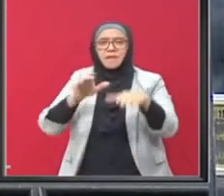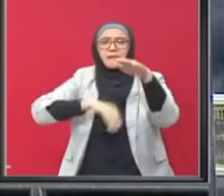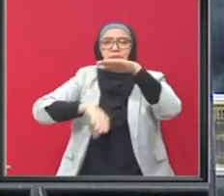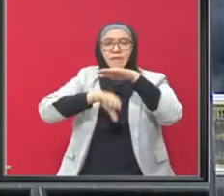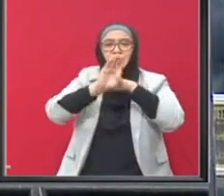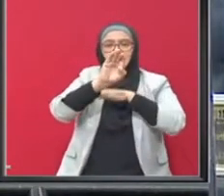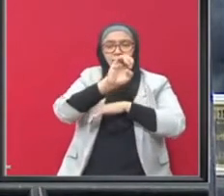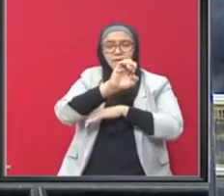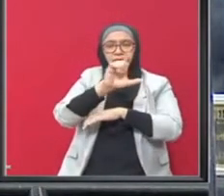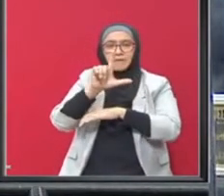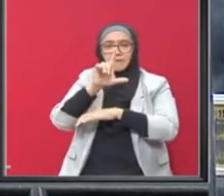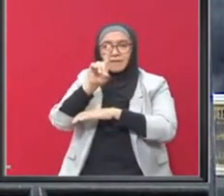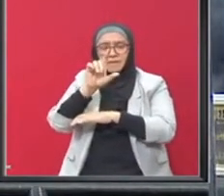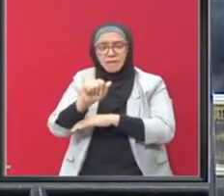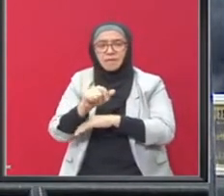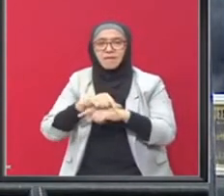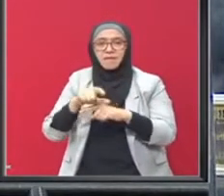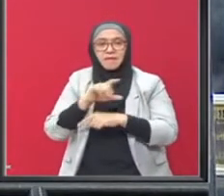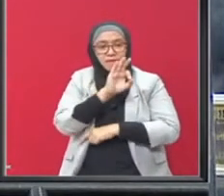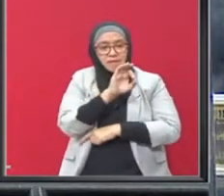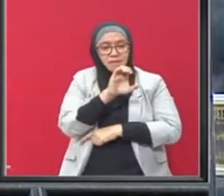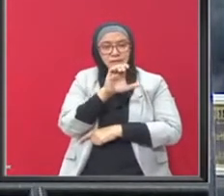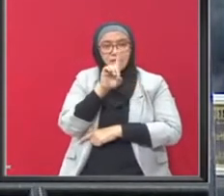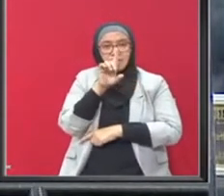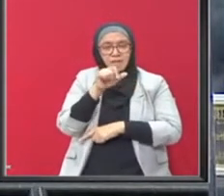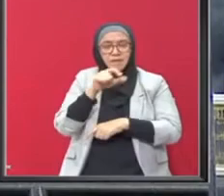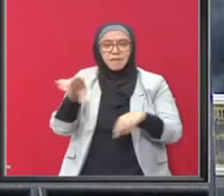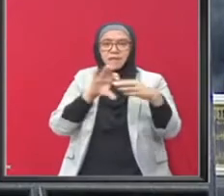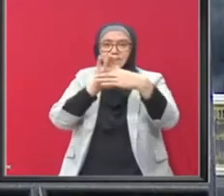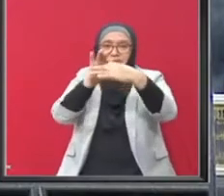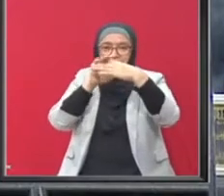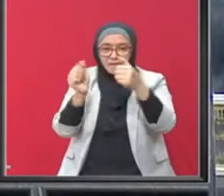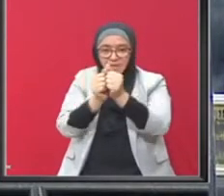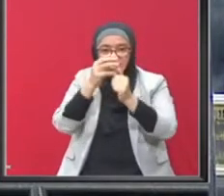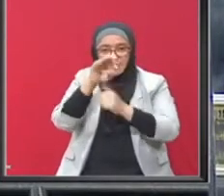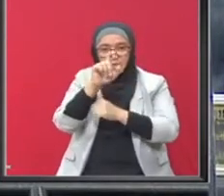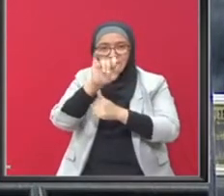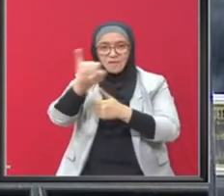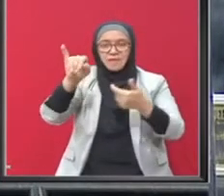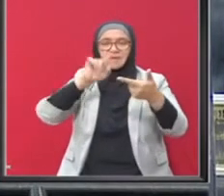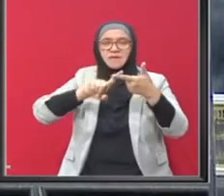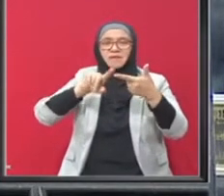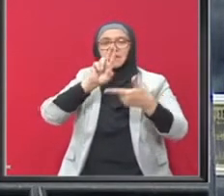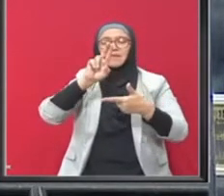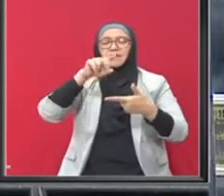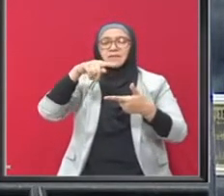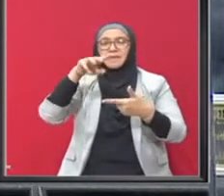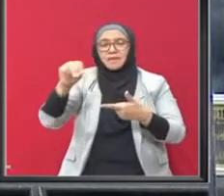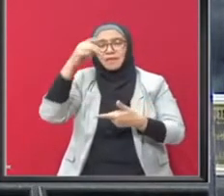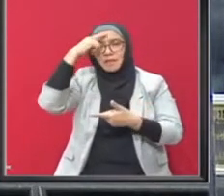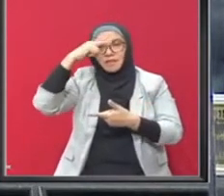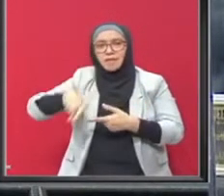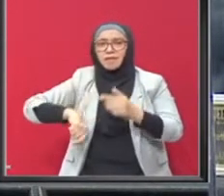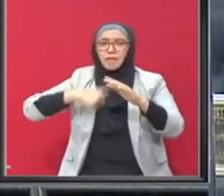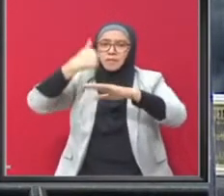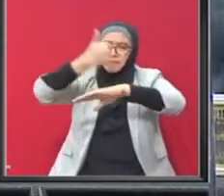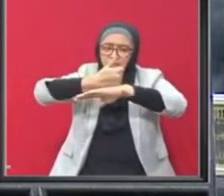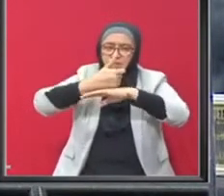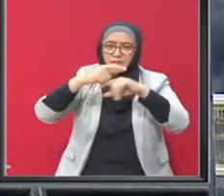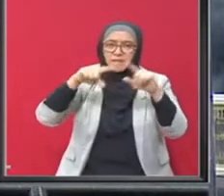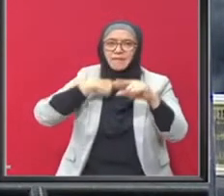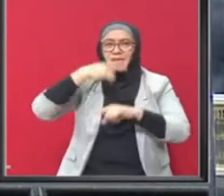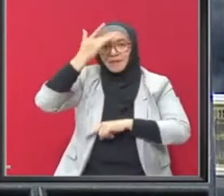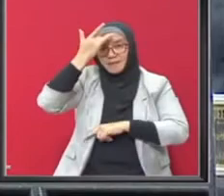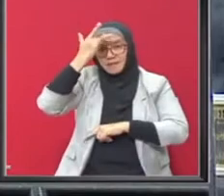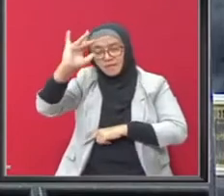menjalin kerjasama dengan musti dan juga you PM untuk membangunkan Smart farming termasuklah penggunaan